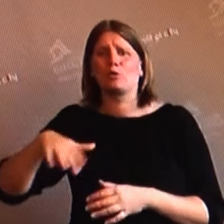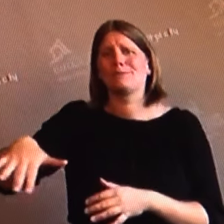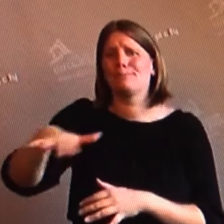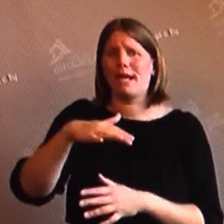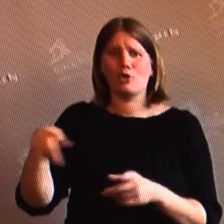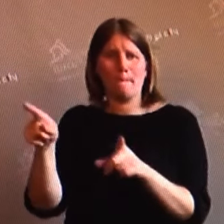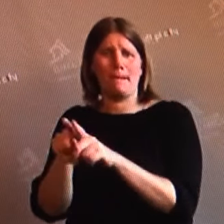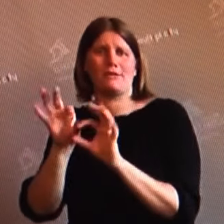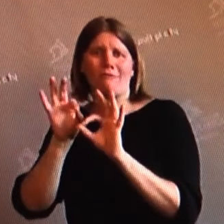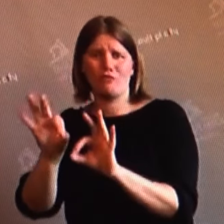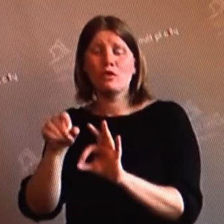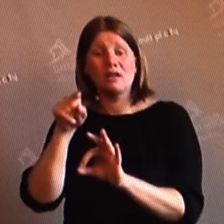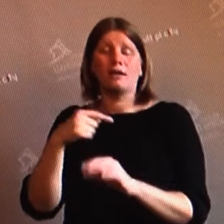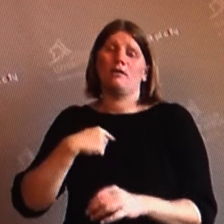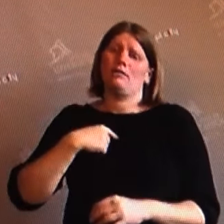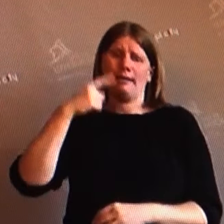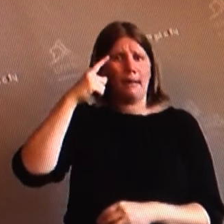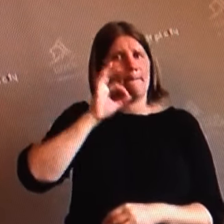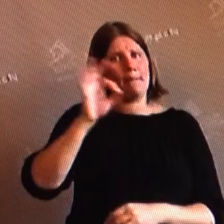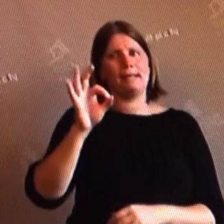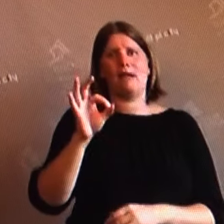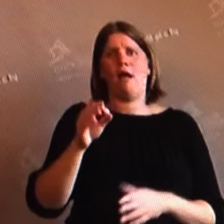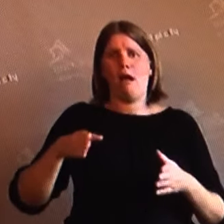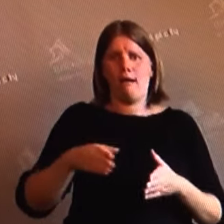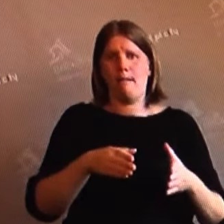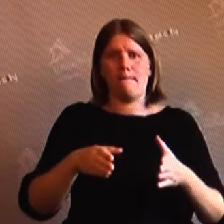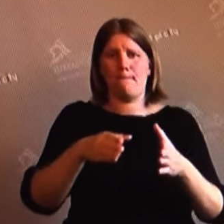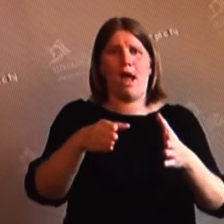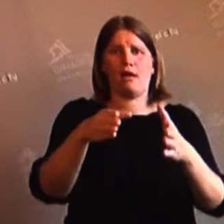Renaturierung hat von einem Berg, wie das die Bäume müssten verschwanden.